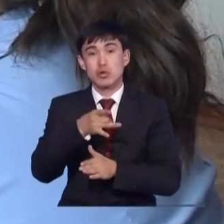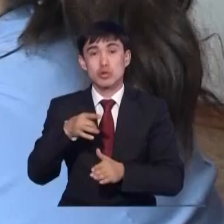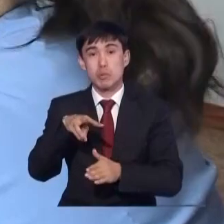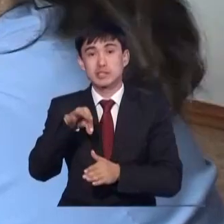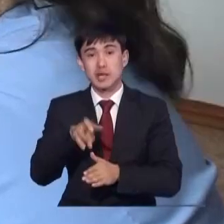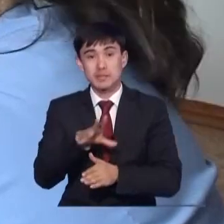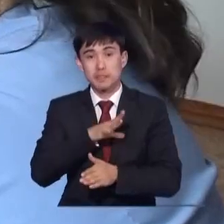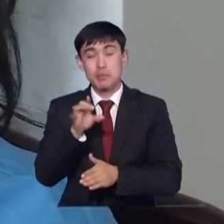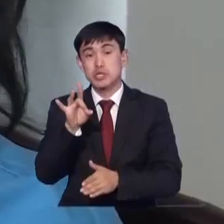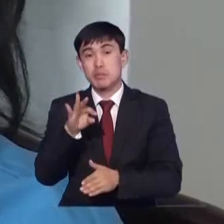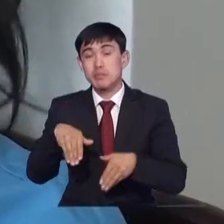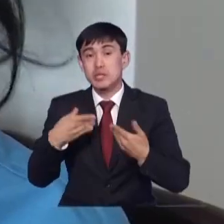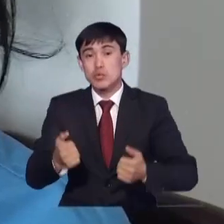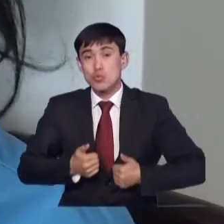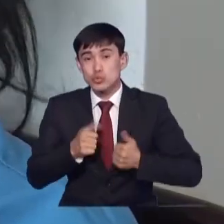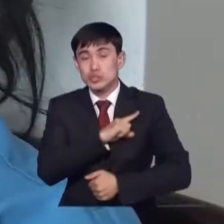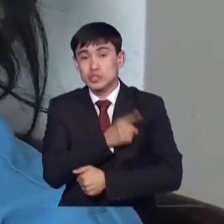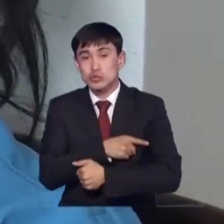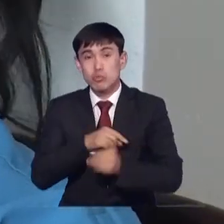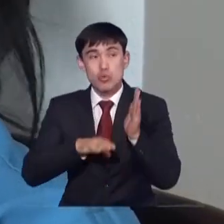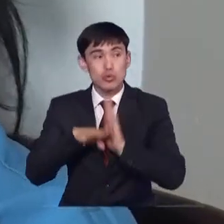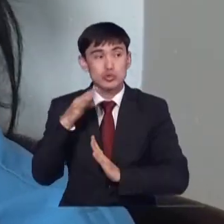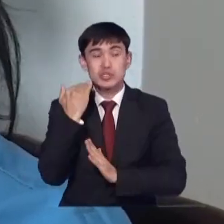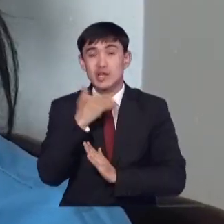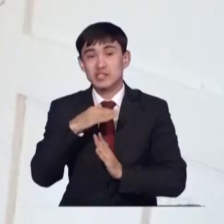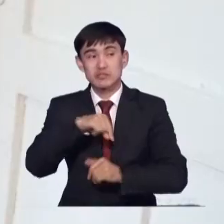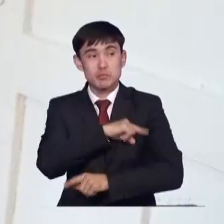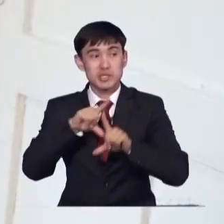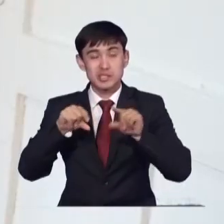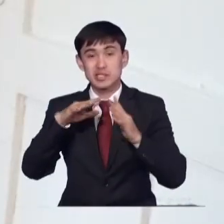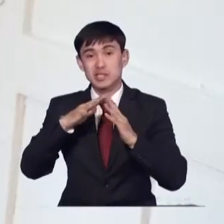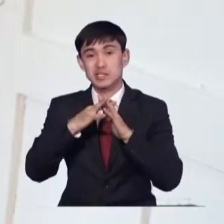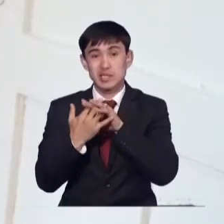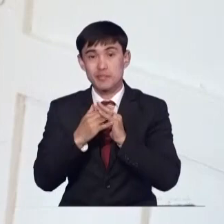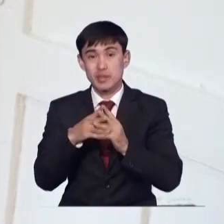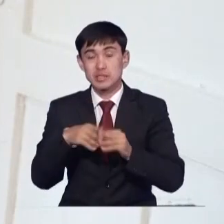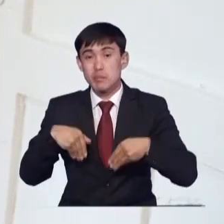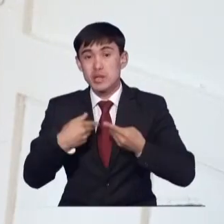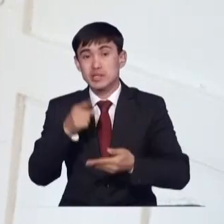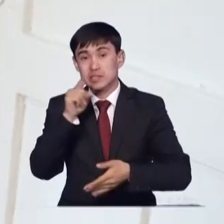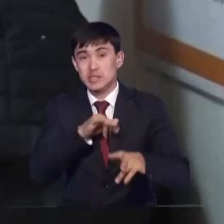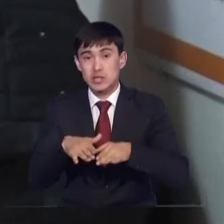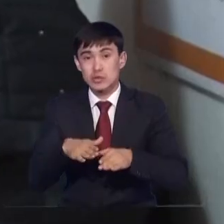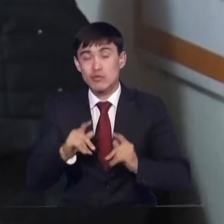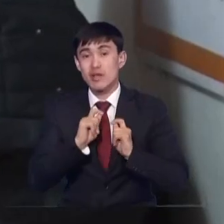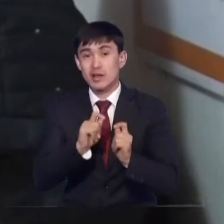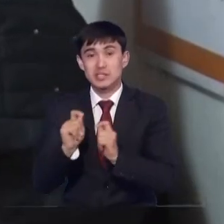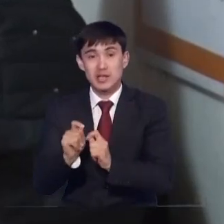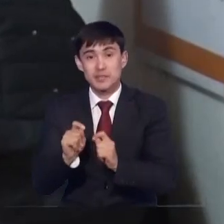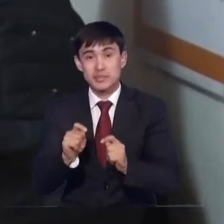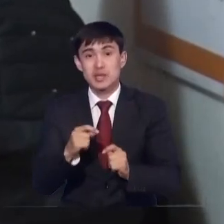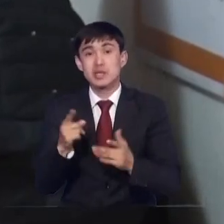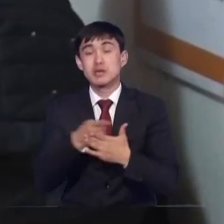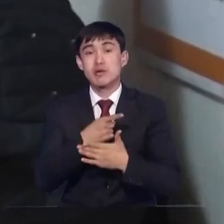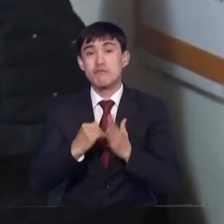маслихата жамал приложила усилия чтобы улучшить качество медицины на селе за преданность делу её не раз награждали к тому же